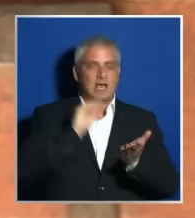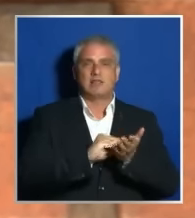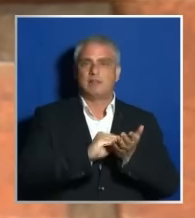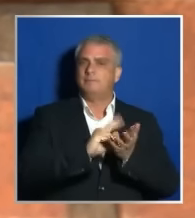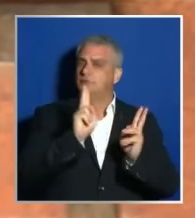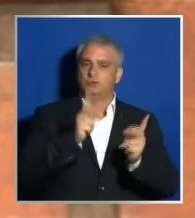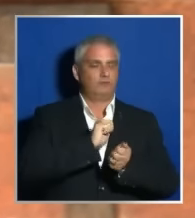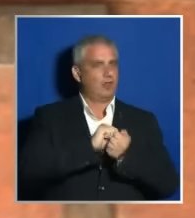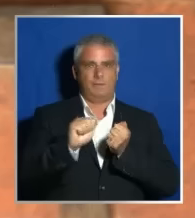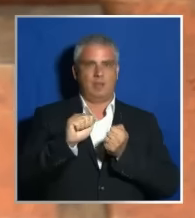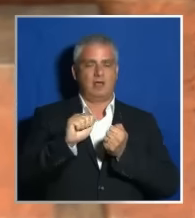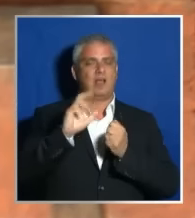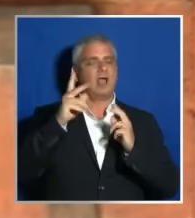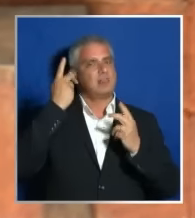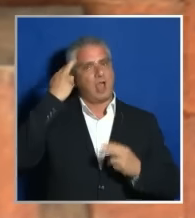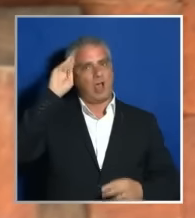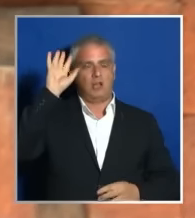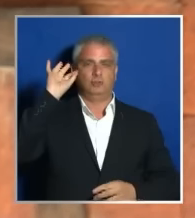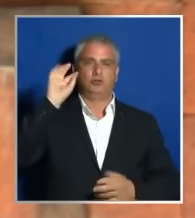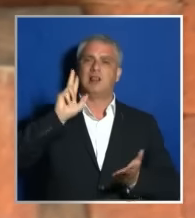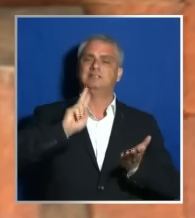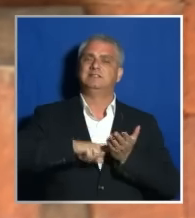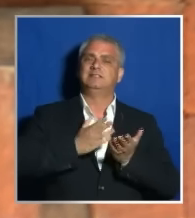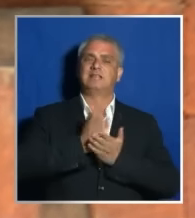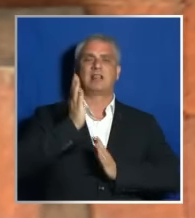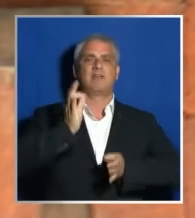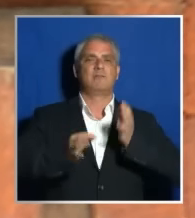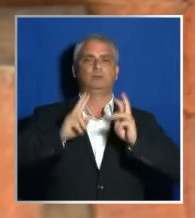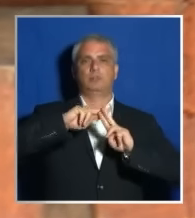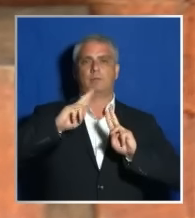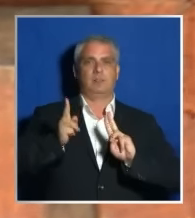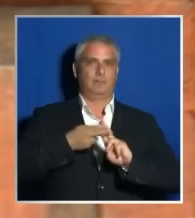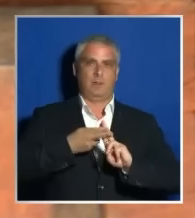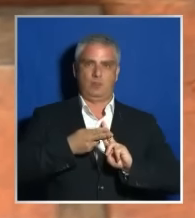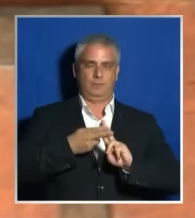בל ימחה את עצם הרעיון של צדק ומשפט בינלאומי.